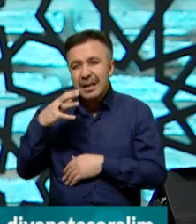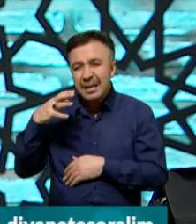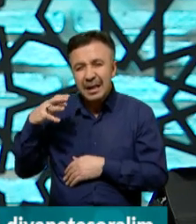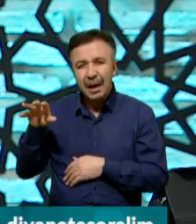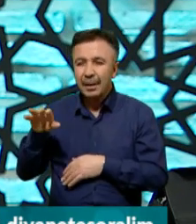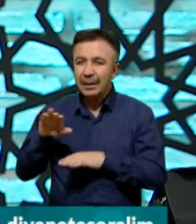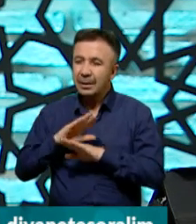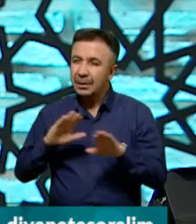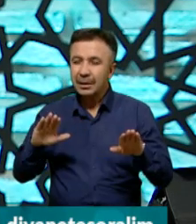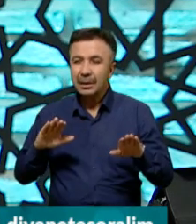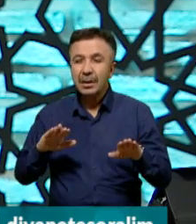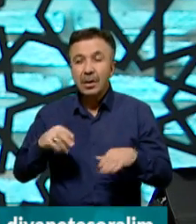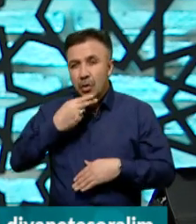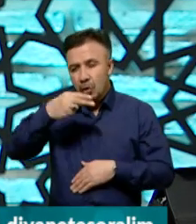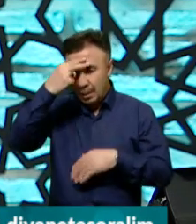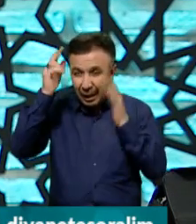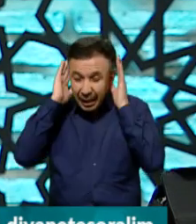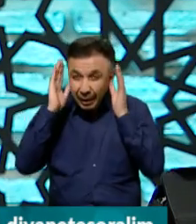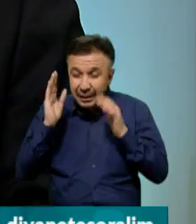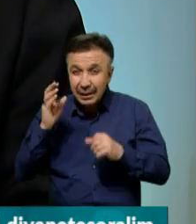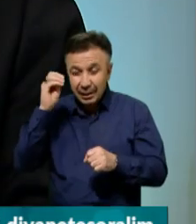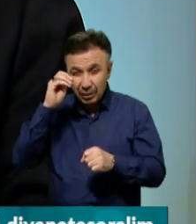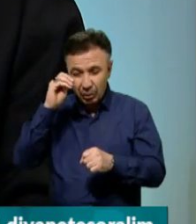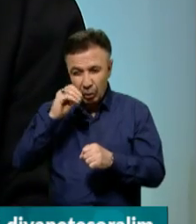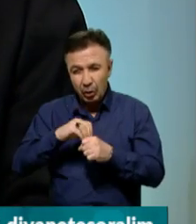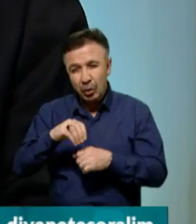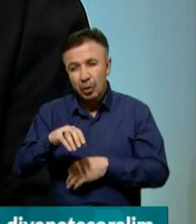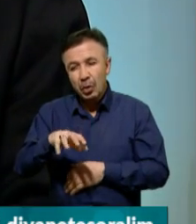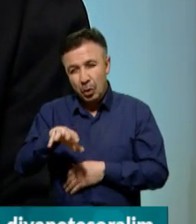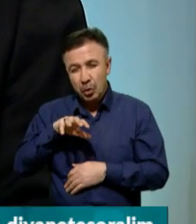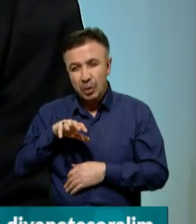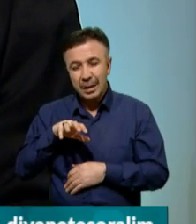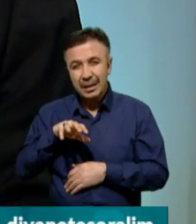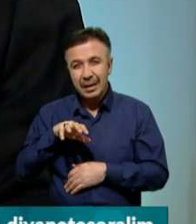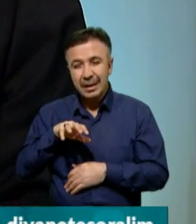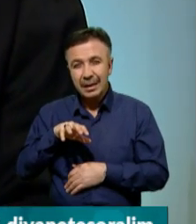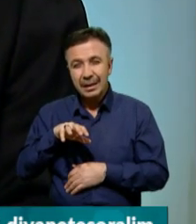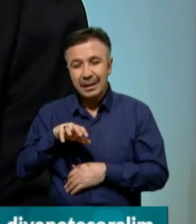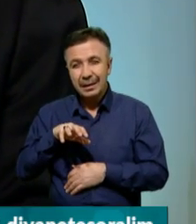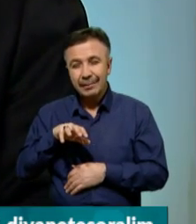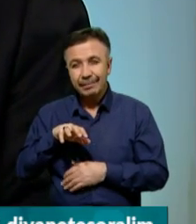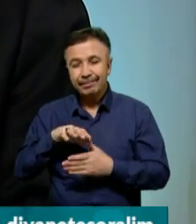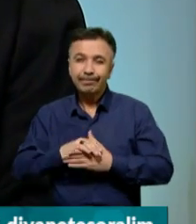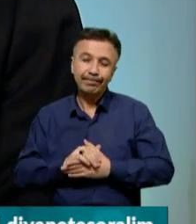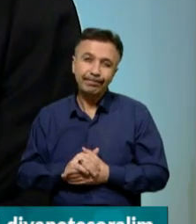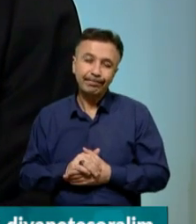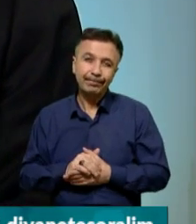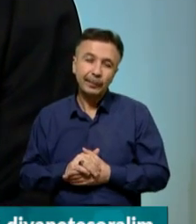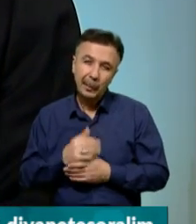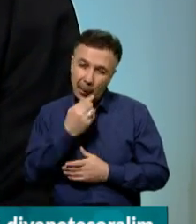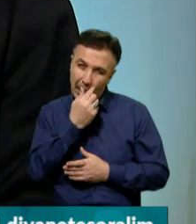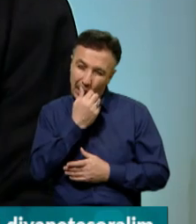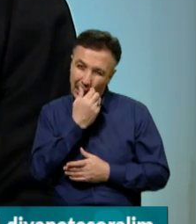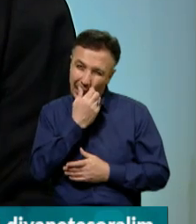son sünnetini kılmayanlar için. Özür dilerim ben öyle anladım. Ama bu da ihtiyaç olan bir soruydu. Ben o yüzden çok girmek istemedim.